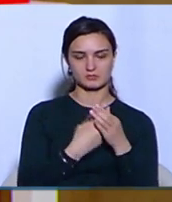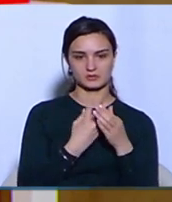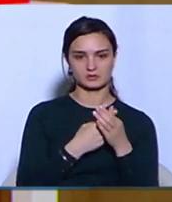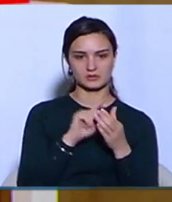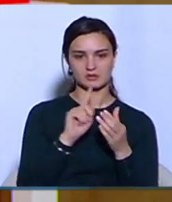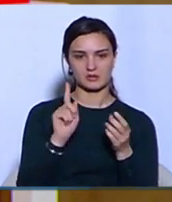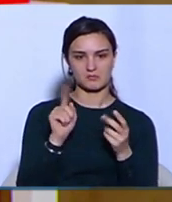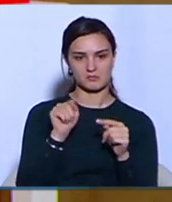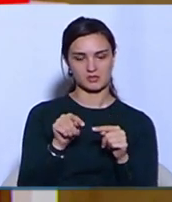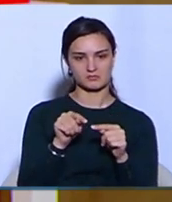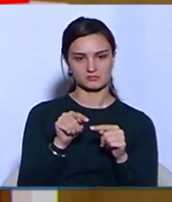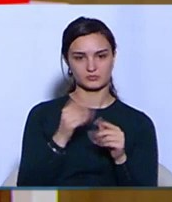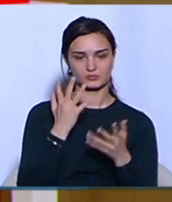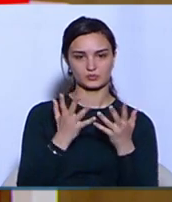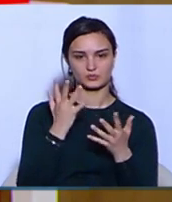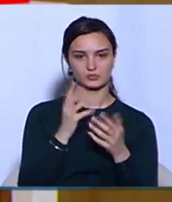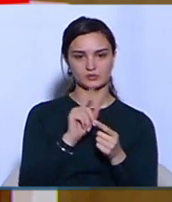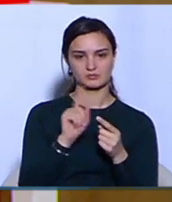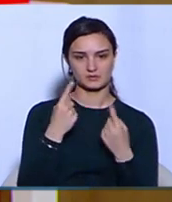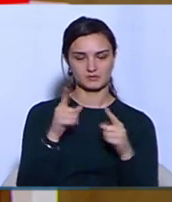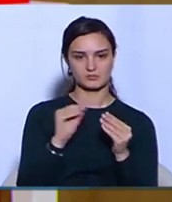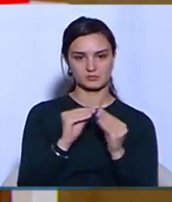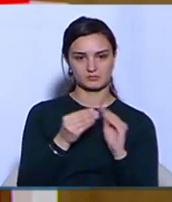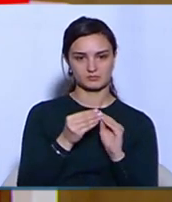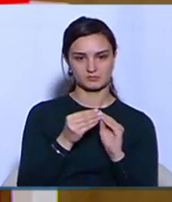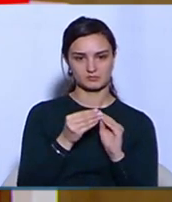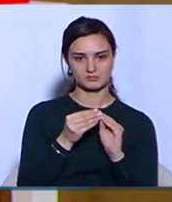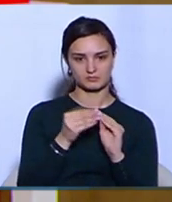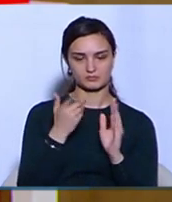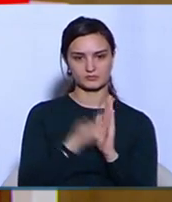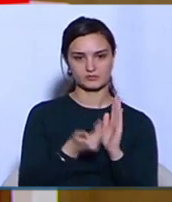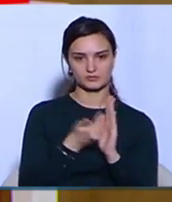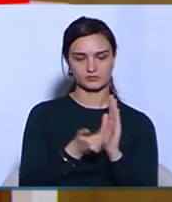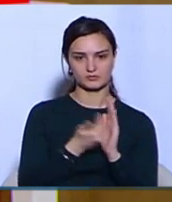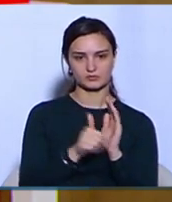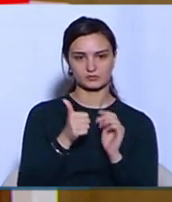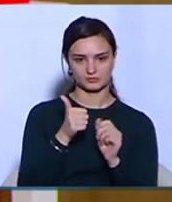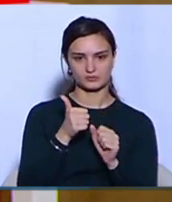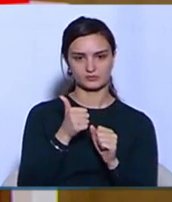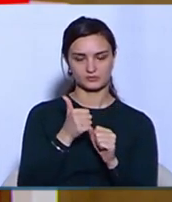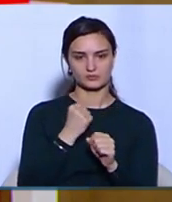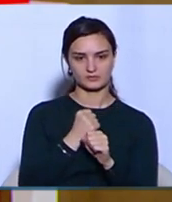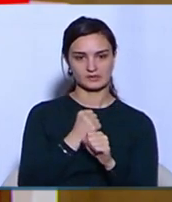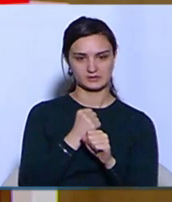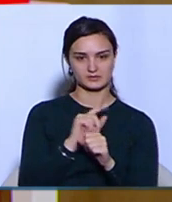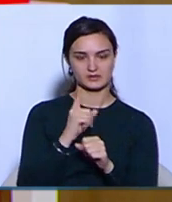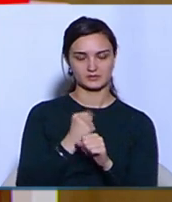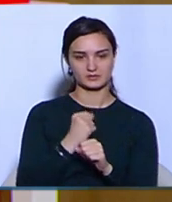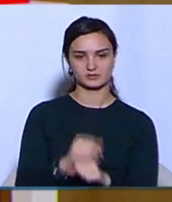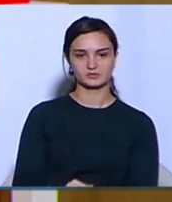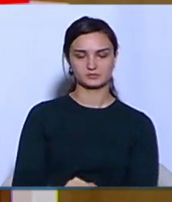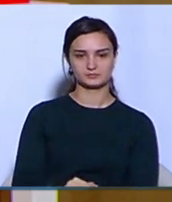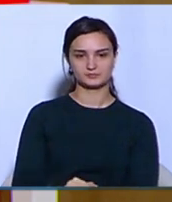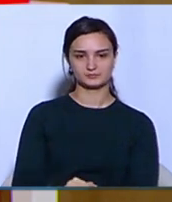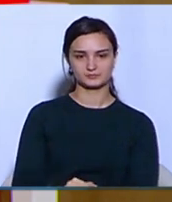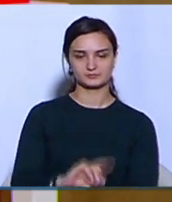რაიმე გამოვლინება თუ რაიმე სხვა პრობლემა არ ვირჩიოთ რამე როგორ დავაკავშიროთ ბავშვი თავის